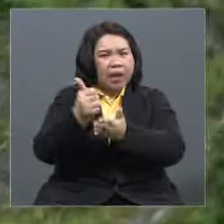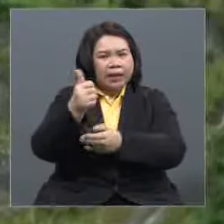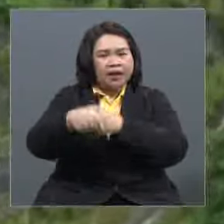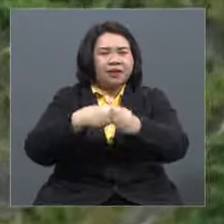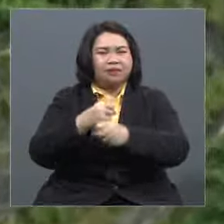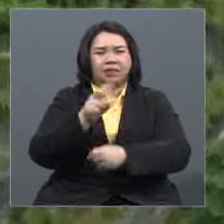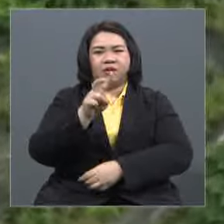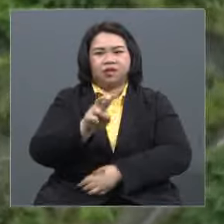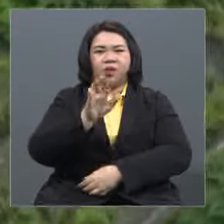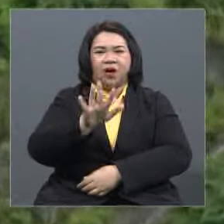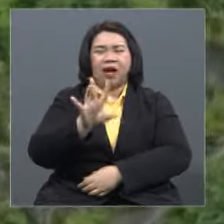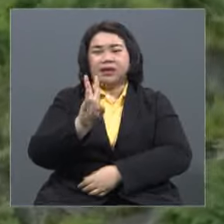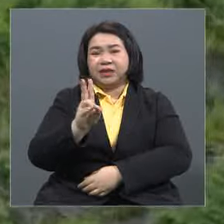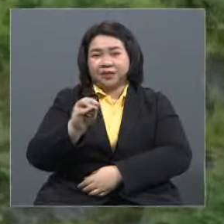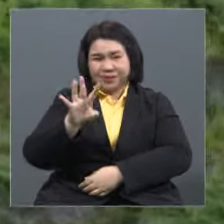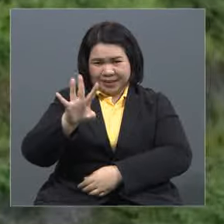ปี